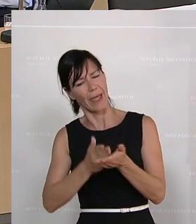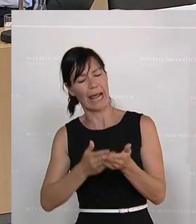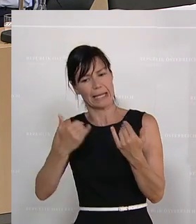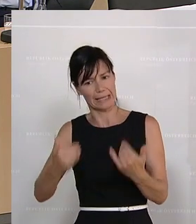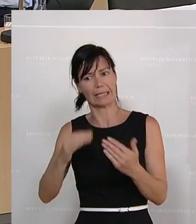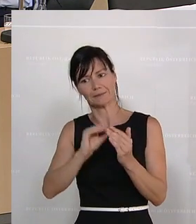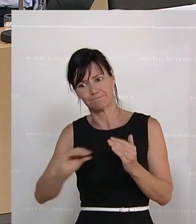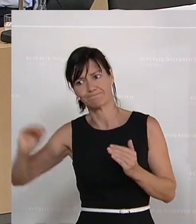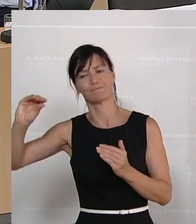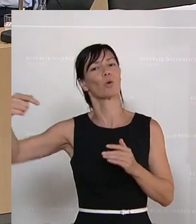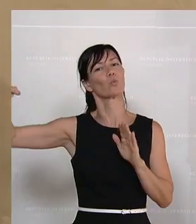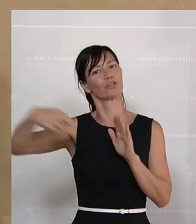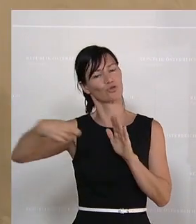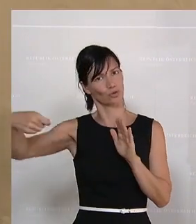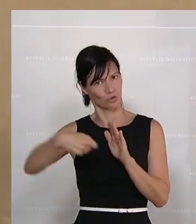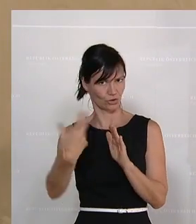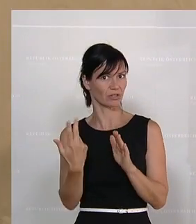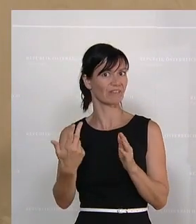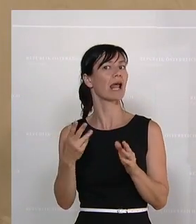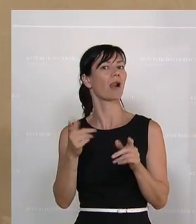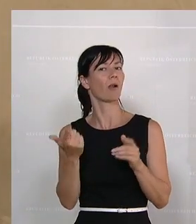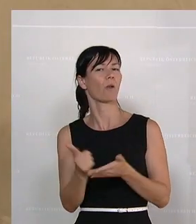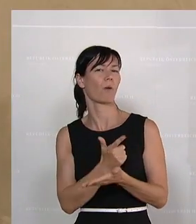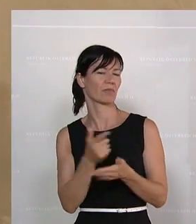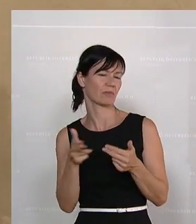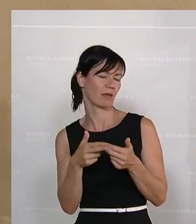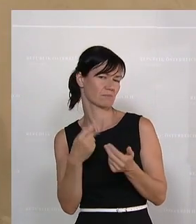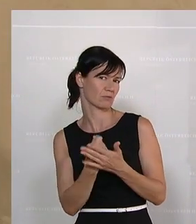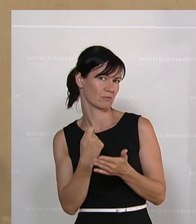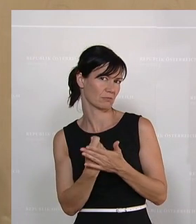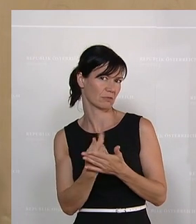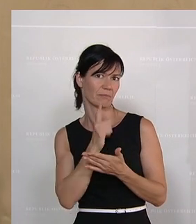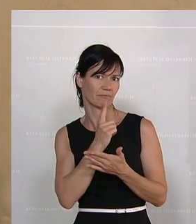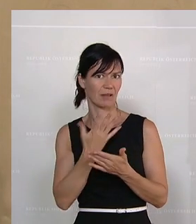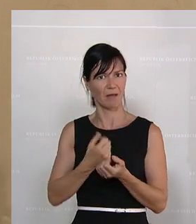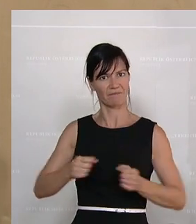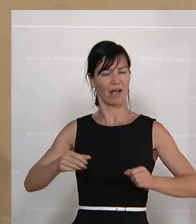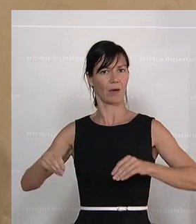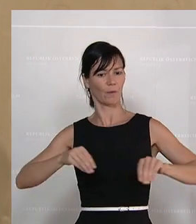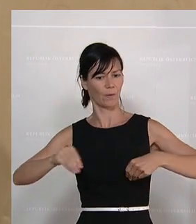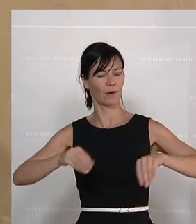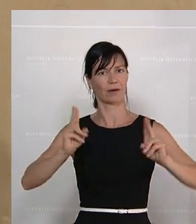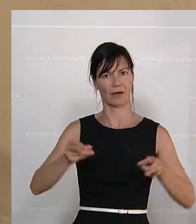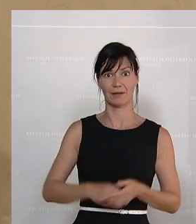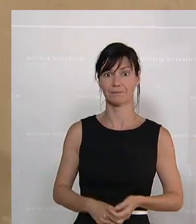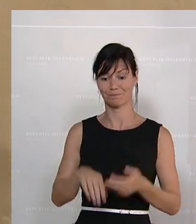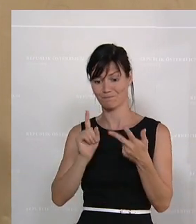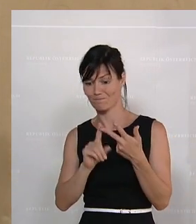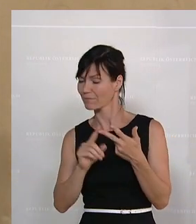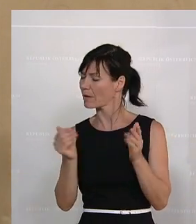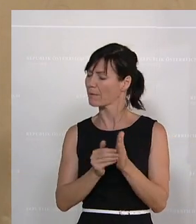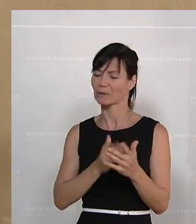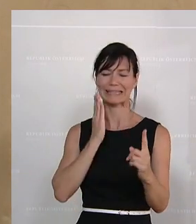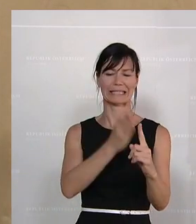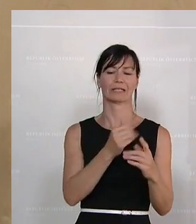übernimmt und damit einer nötigen spielraum schafft und drittens und das ist auch selbstverständlich braucht seine rasche und eine direkte unterstützung für